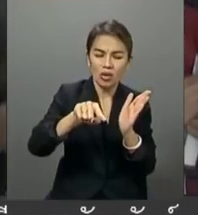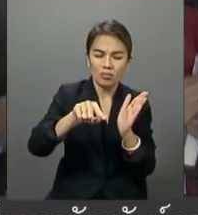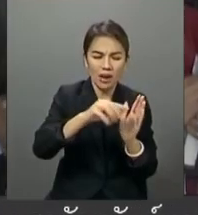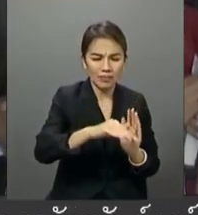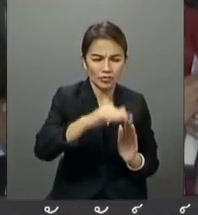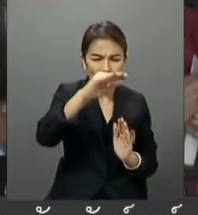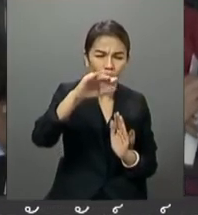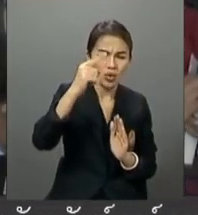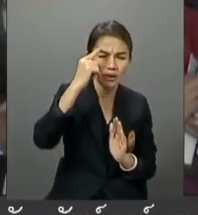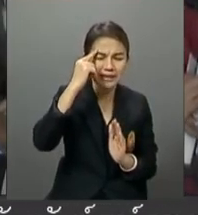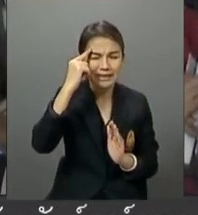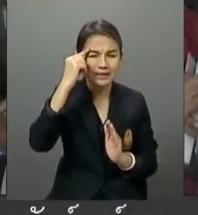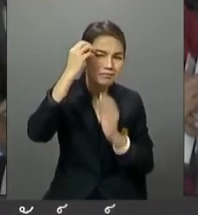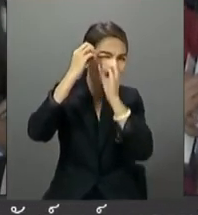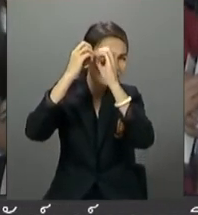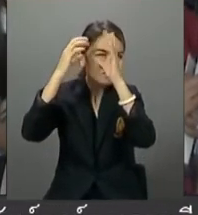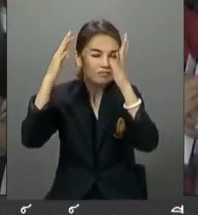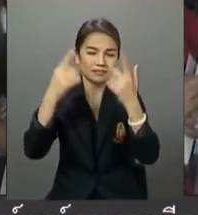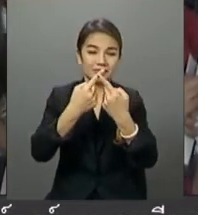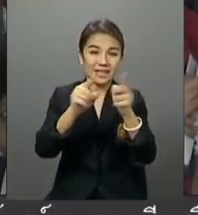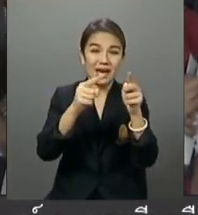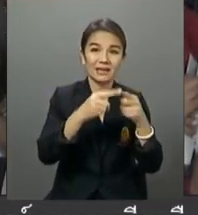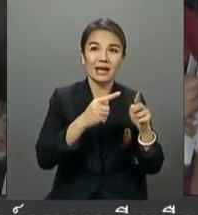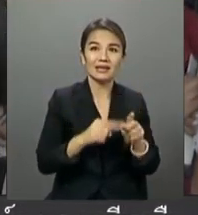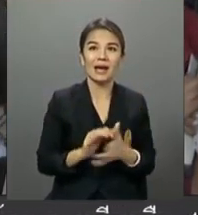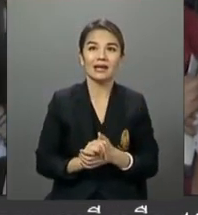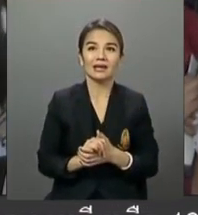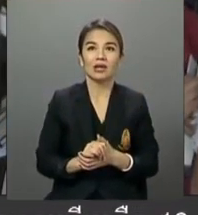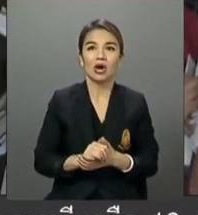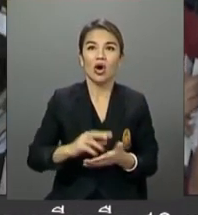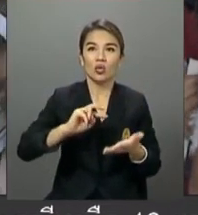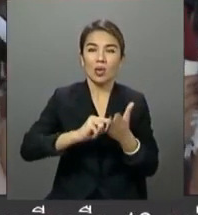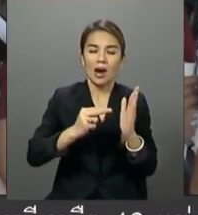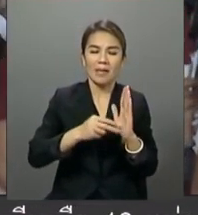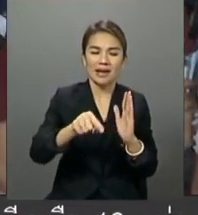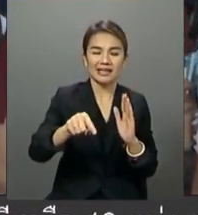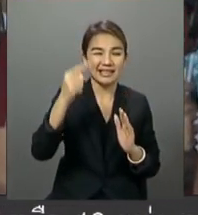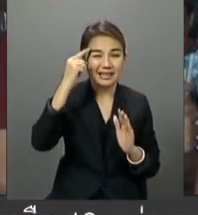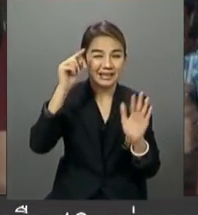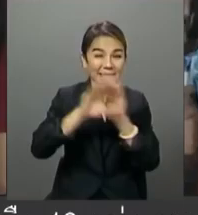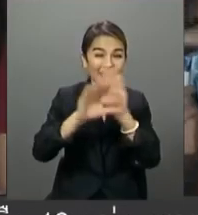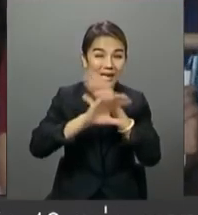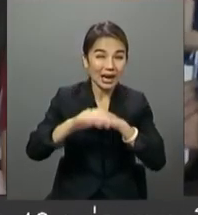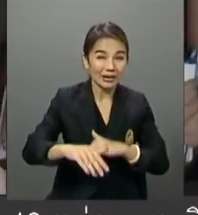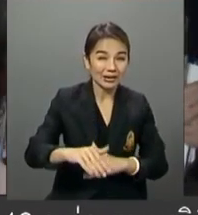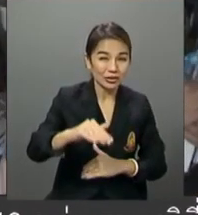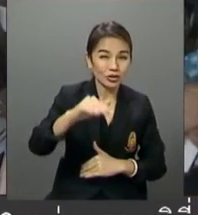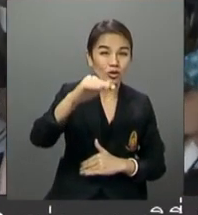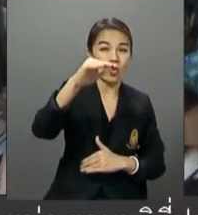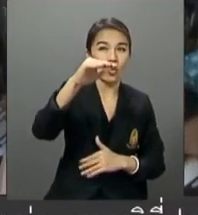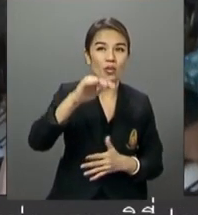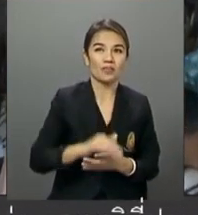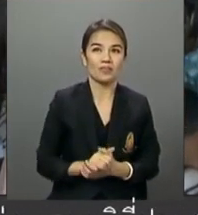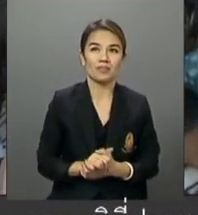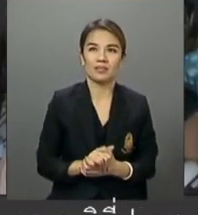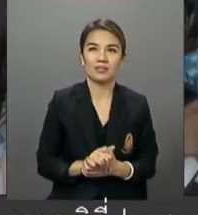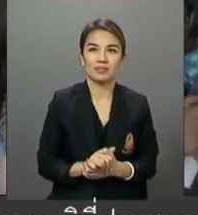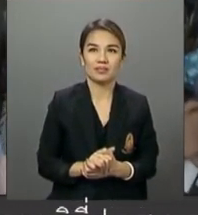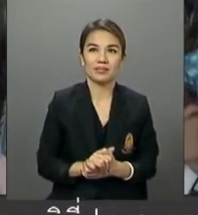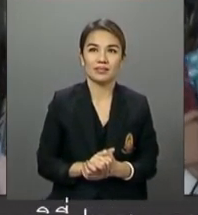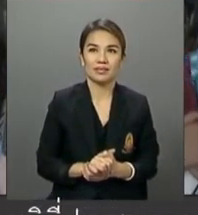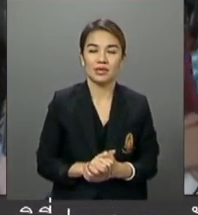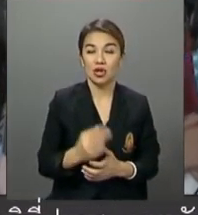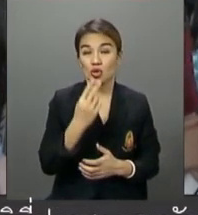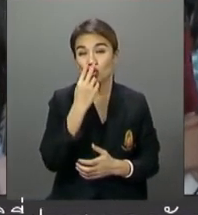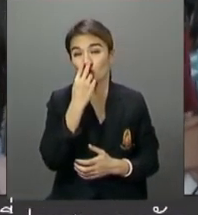ไปตามไปเรื่องซึ่งเล่ม3คิดว่าน่าจะมีความเป็นผู้ใหญ่มากขึ้นแล้วก็ประเด็นที่เข้ามาอาจจะดูไม่ถึงกับรุนแรง